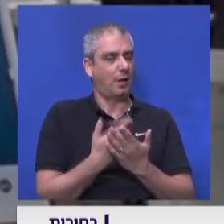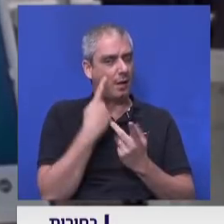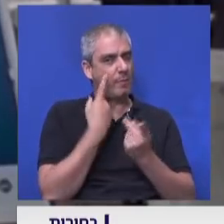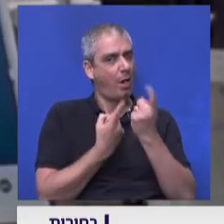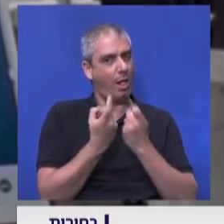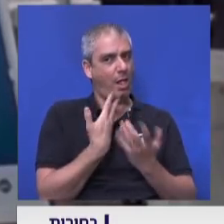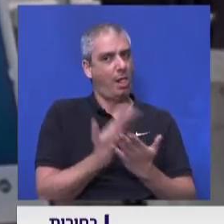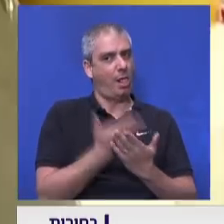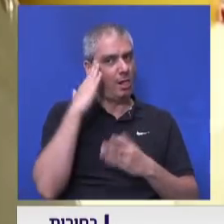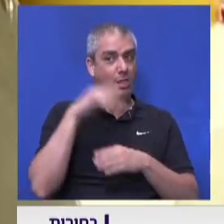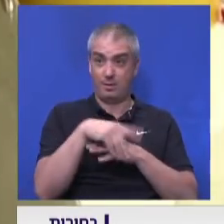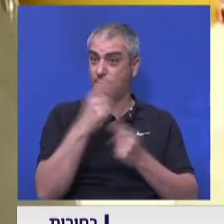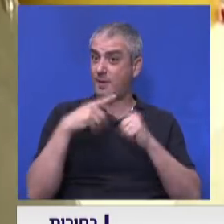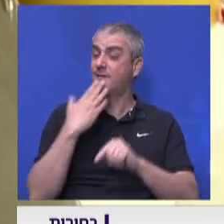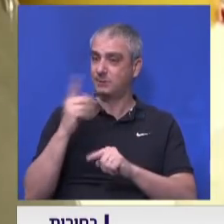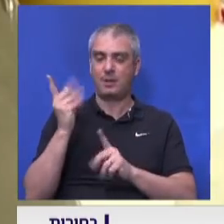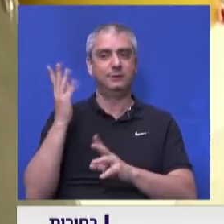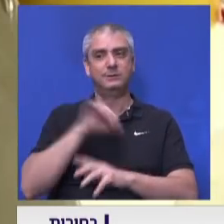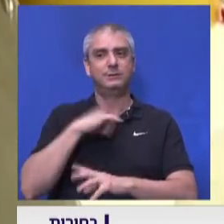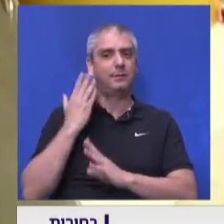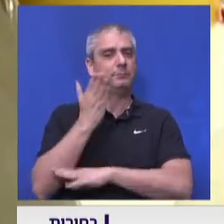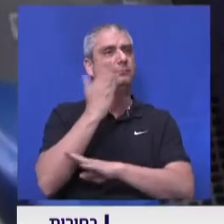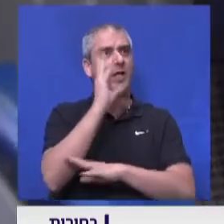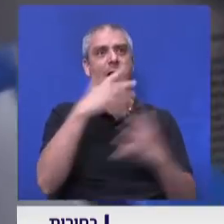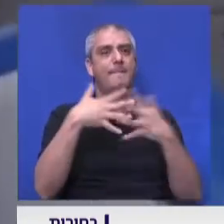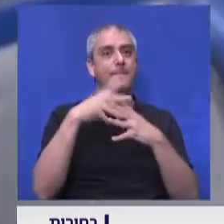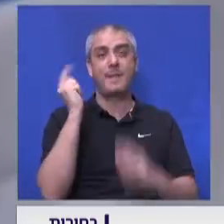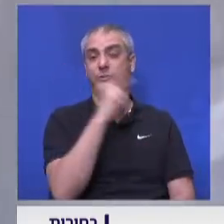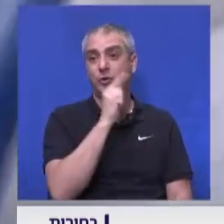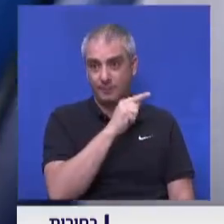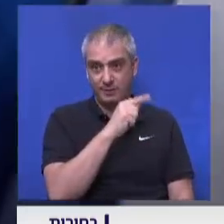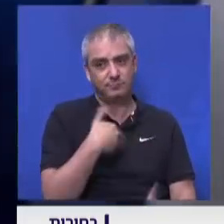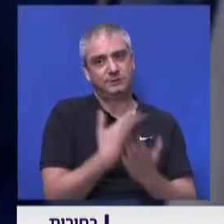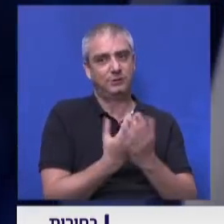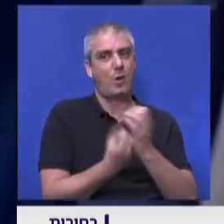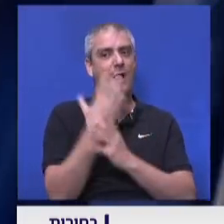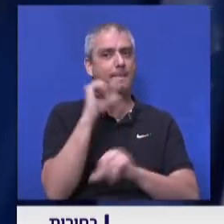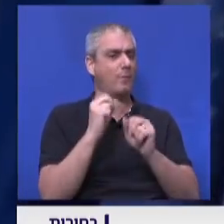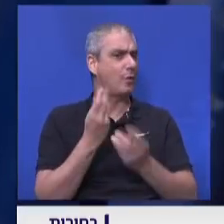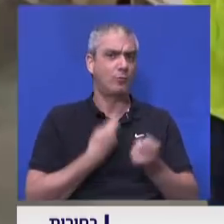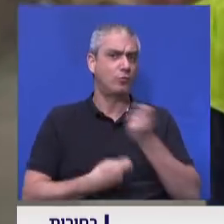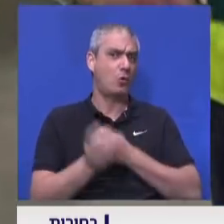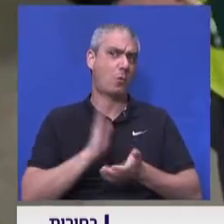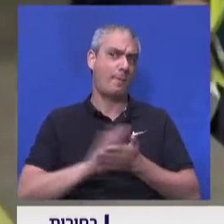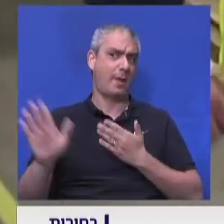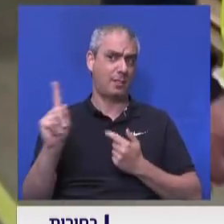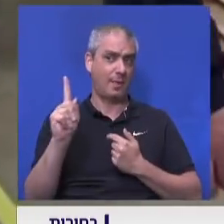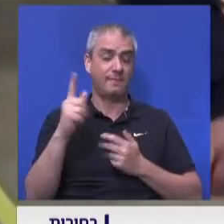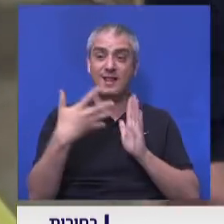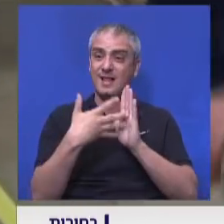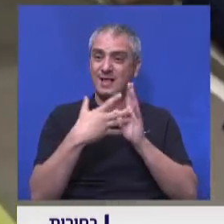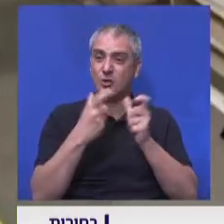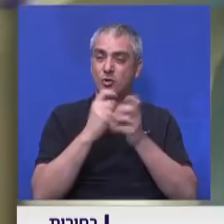במקביל לישראל פנו הסינים גם לגורמים בארצות הברית והציעו להקים מעבדות ללא תמורה. בתחקיר של התוכנית 60 דקות